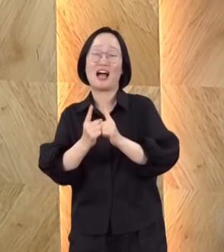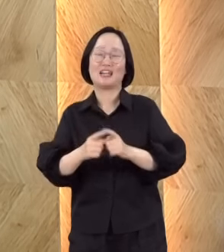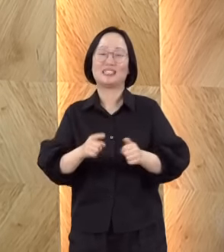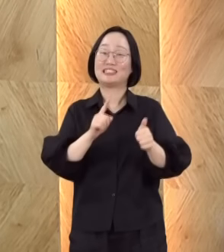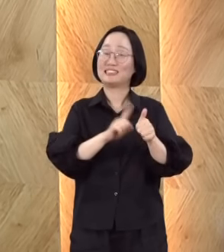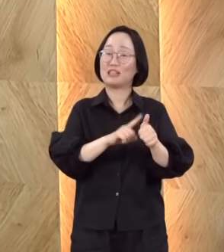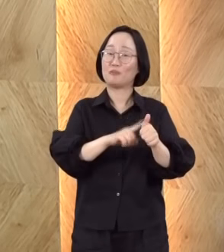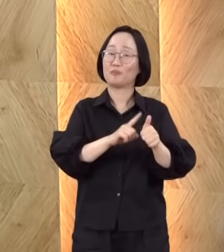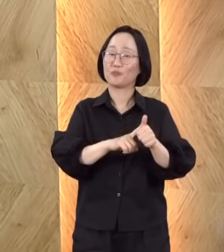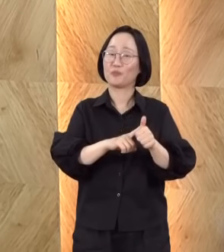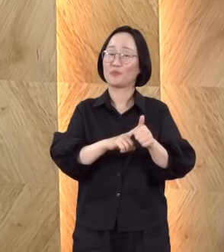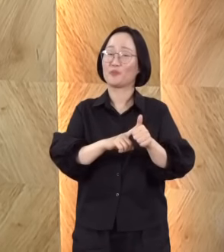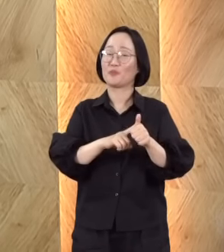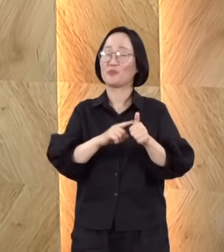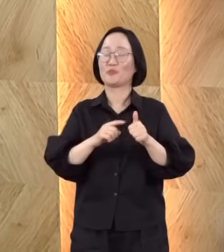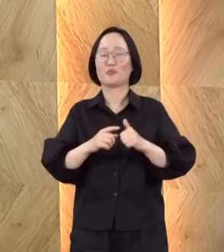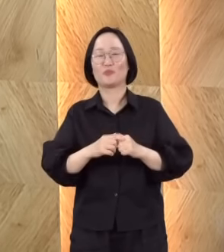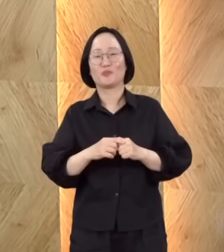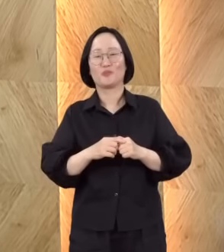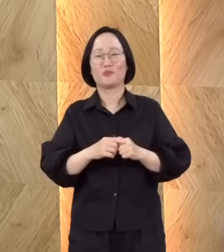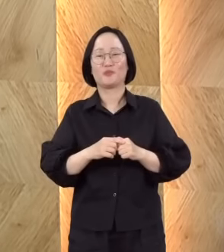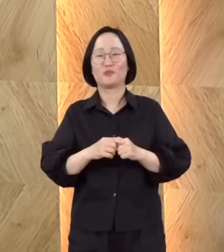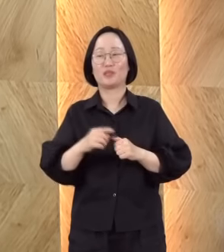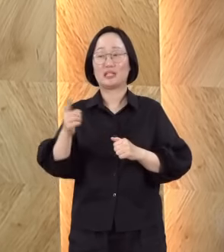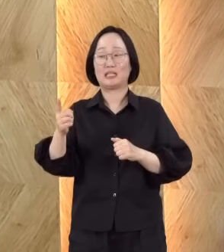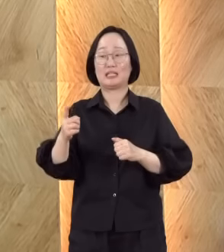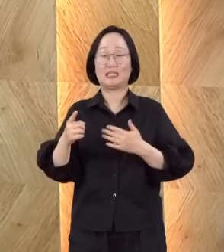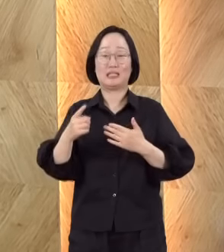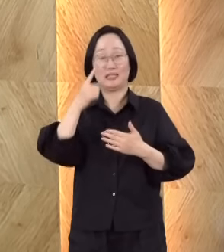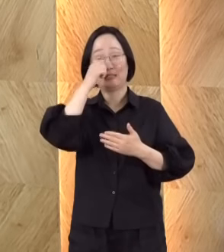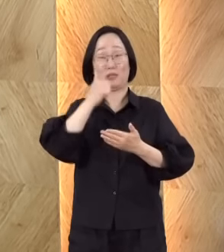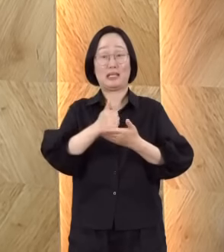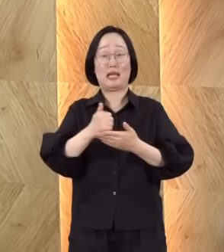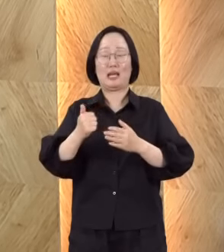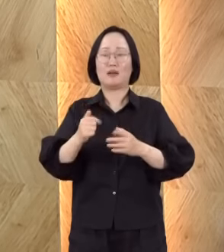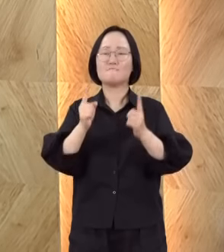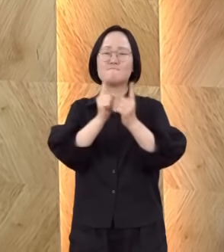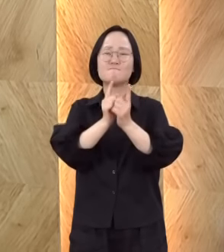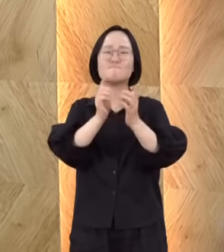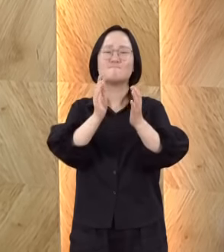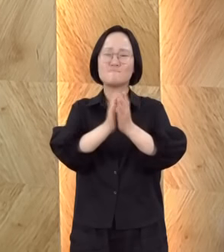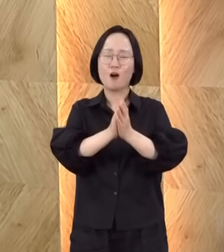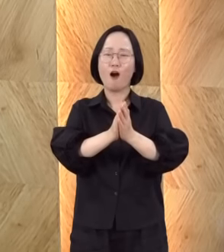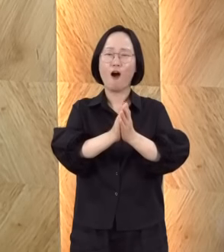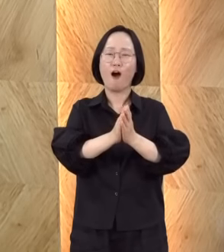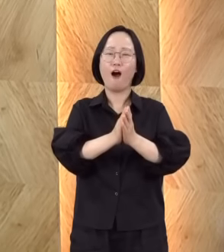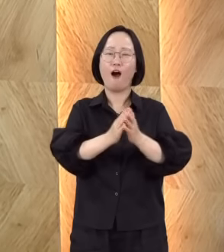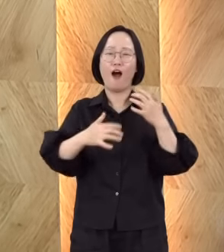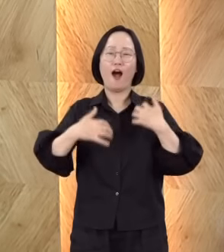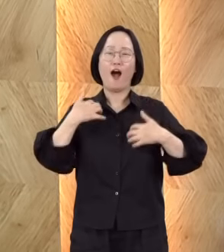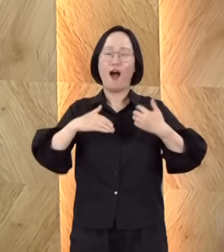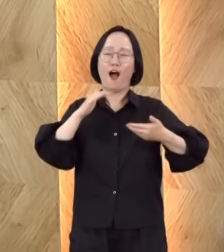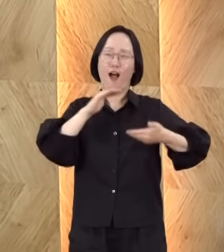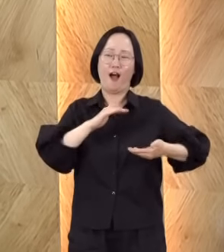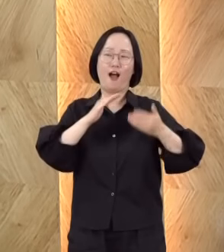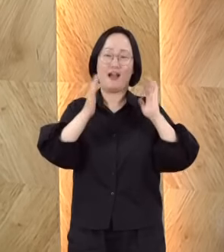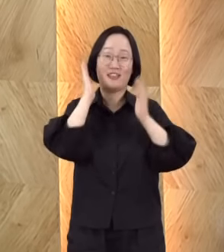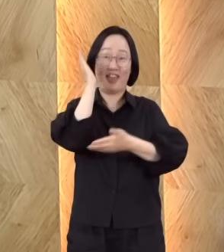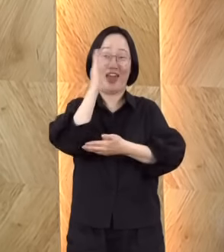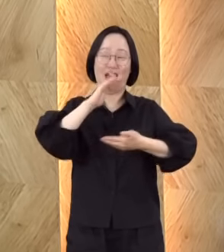그 도서의 신도 분이신 거사 님께서 저한테 직접 해 주신 이야기입니다 참